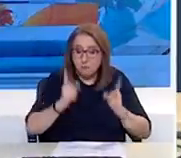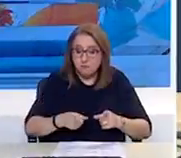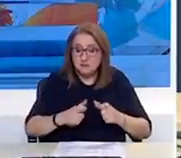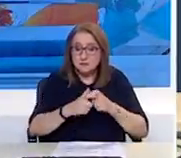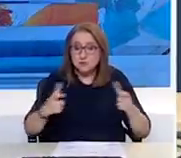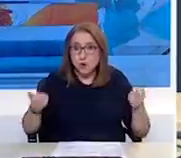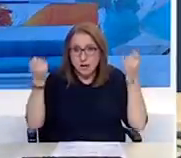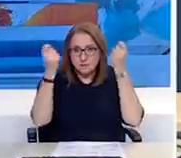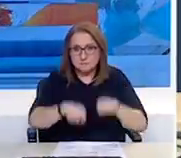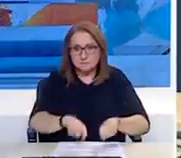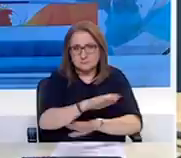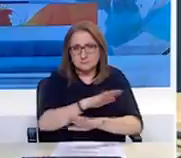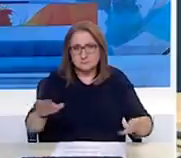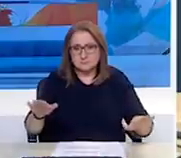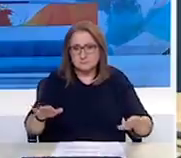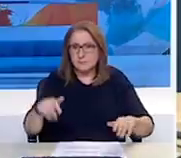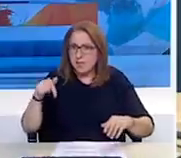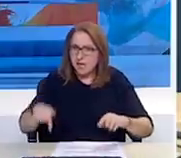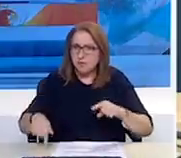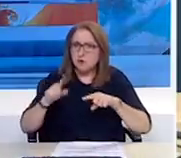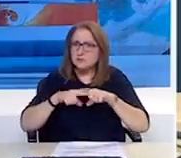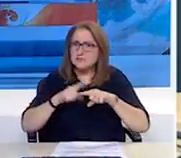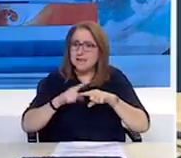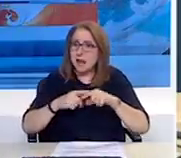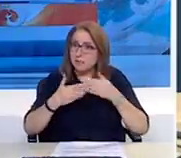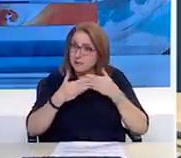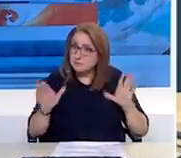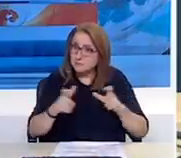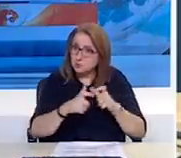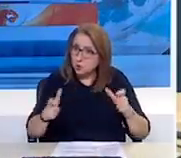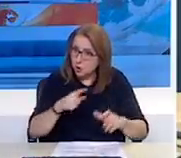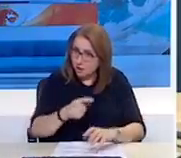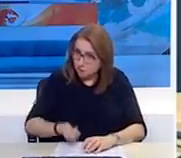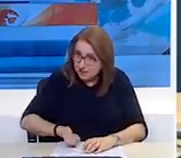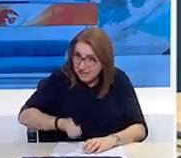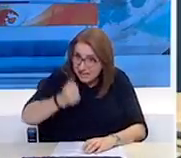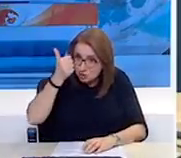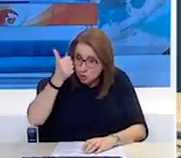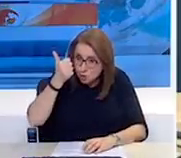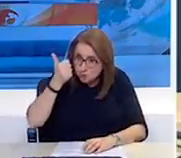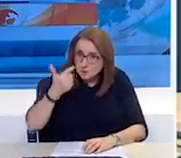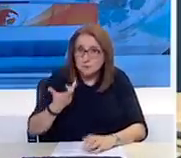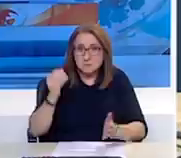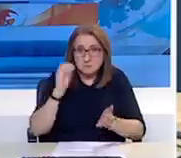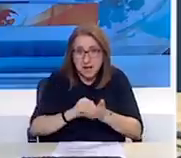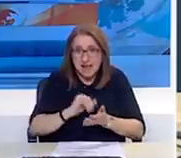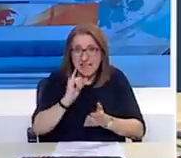των σχολείων? Στην Ελλάδα, η απόφαση για το άνοιγμα των σχολείων πιστεύετε ότι ενέχει κάποιο ρίσκο ώστε να υπάρχει αναζωπήρωση του